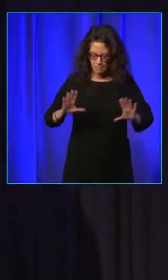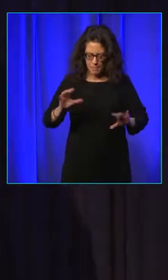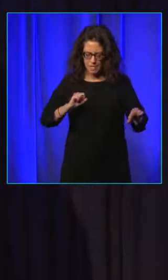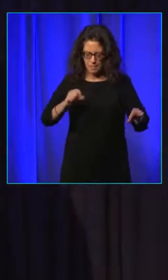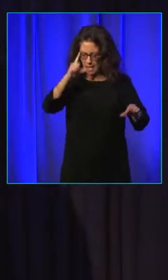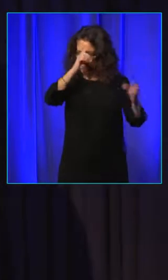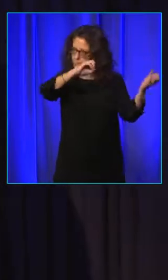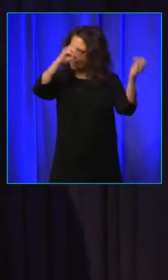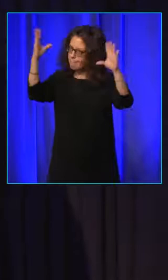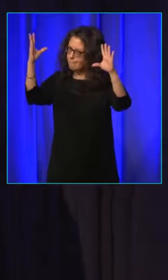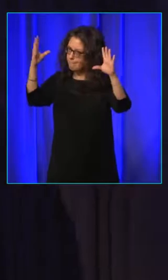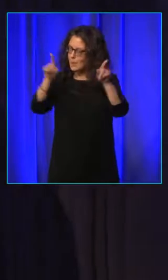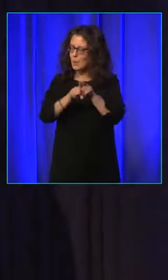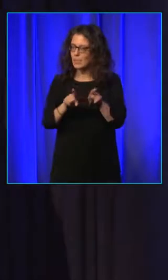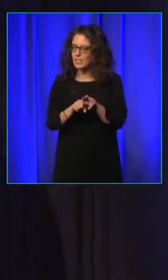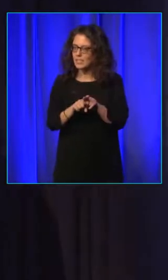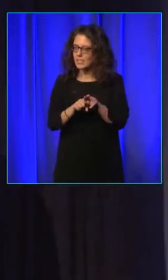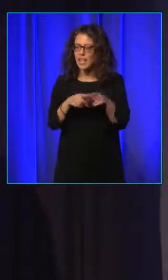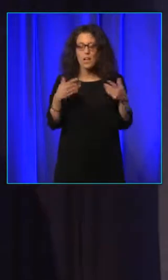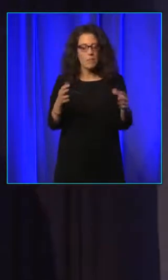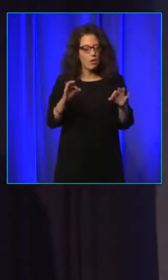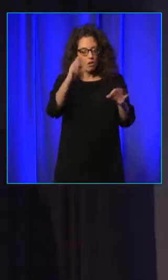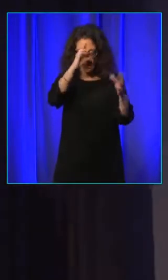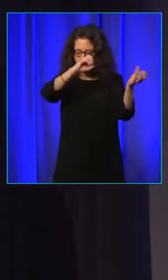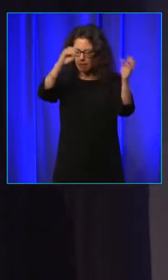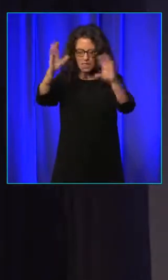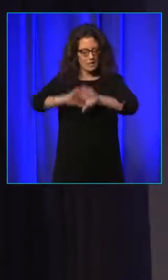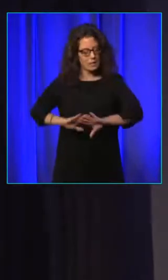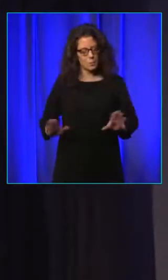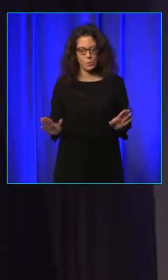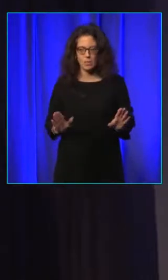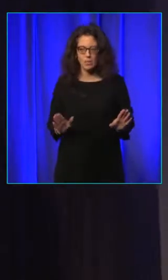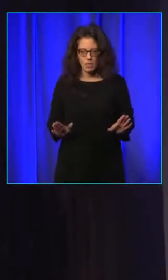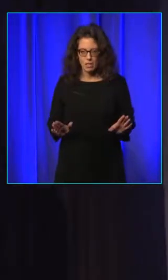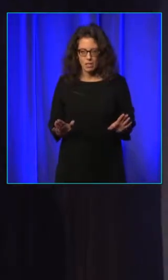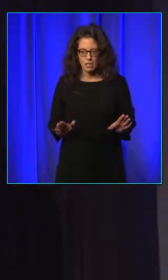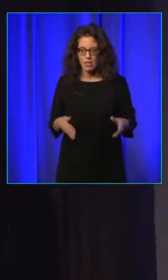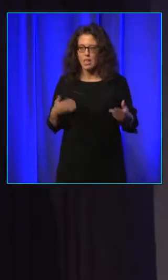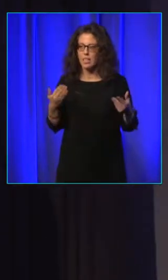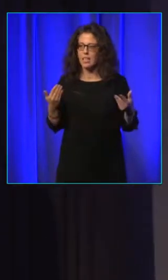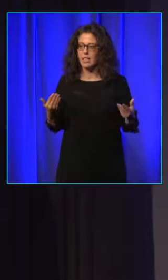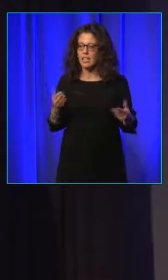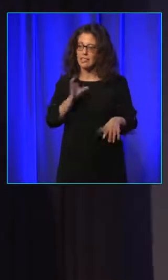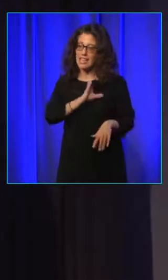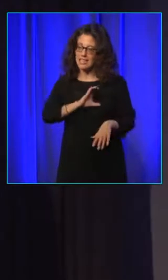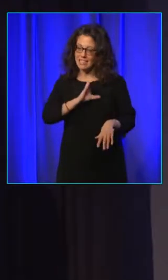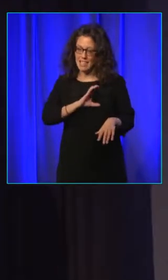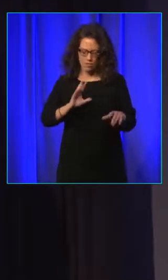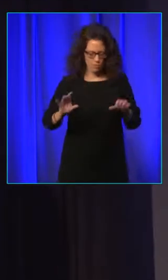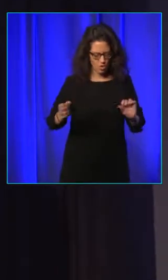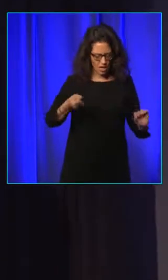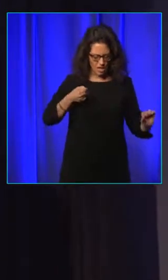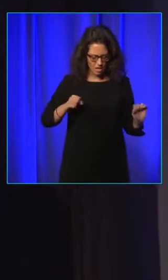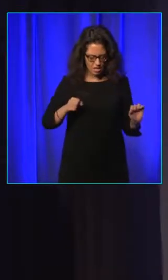l'imagerie. Tu me fais l'imagerie maintenant. Okay. Et je lui demande d'essayer de reproduire le geste et de